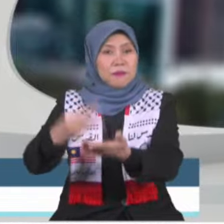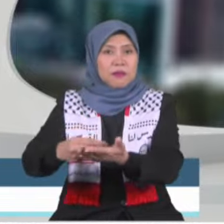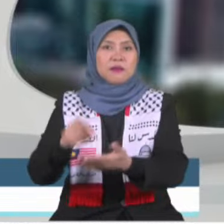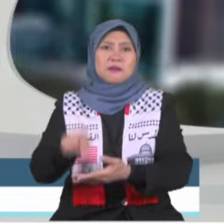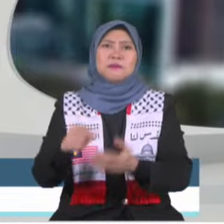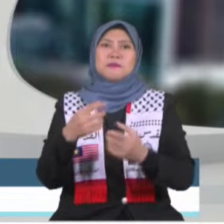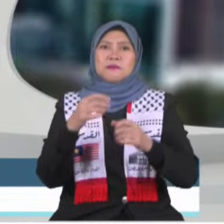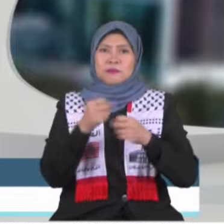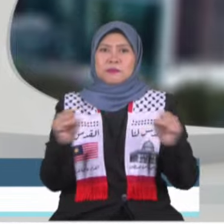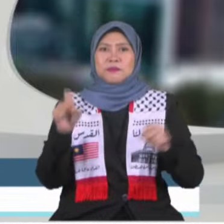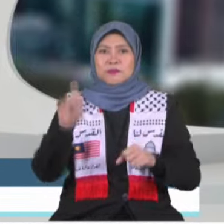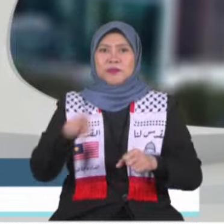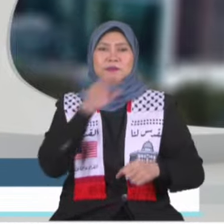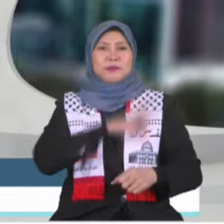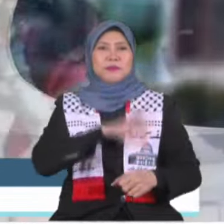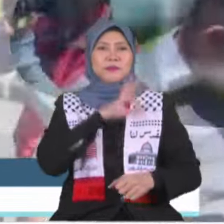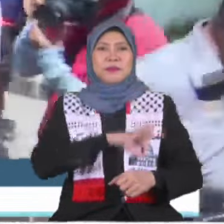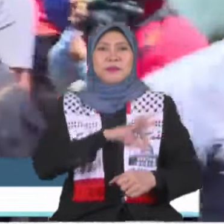dimanfaatkan sepenuhnya.